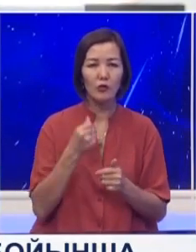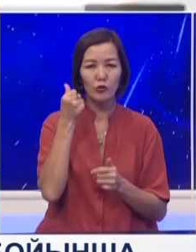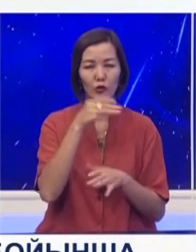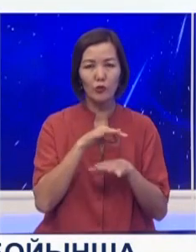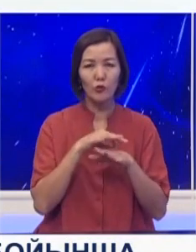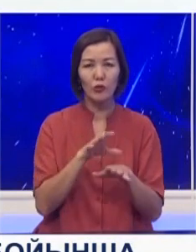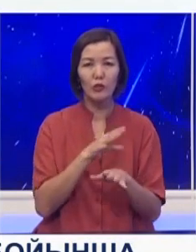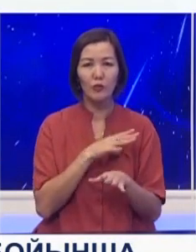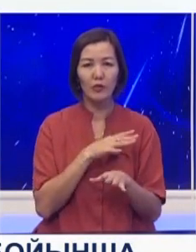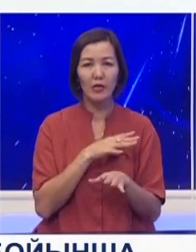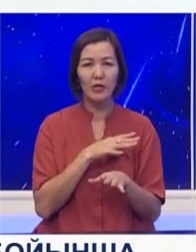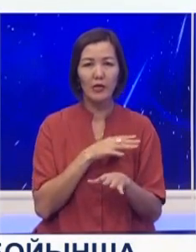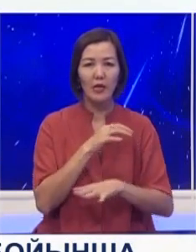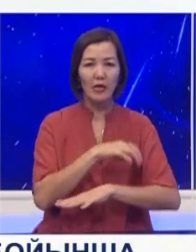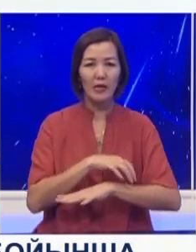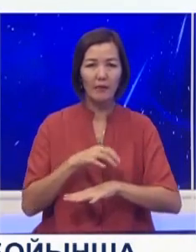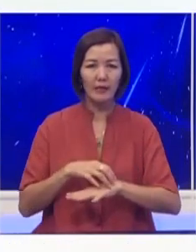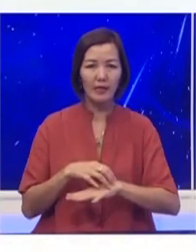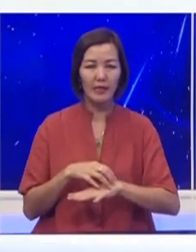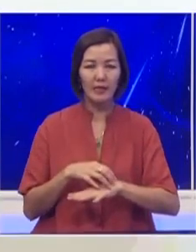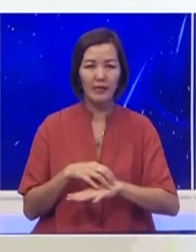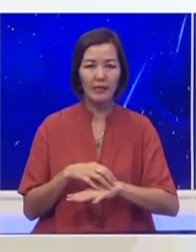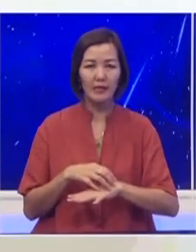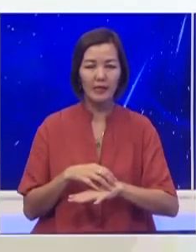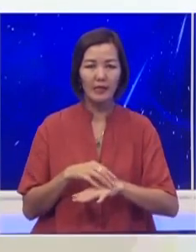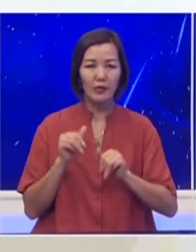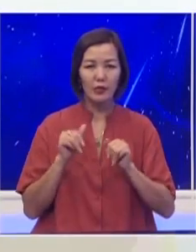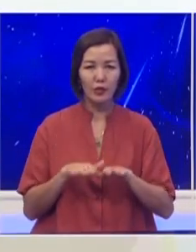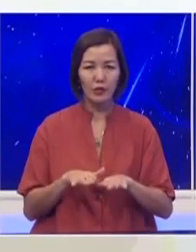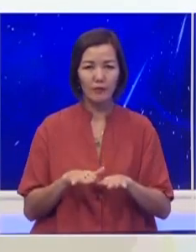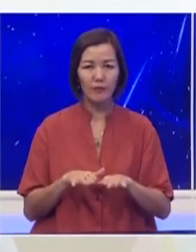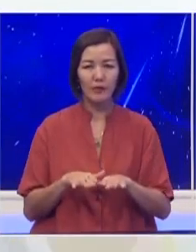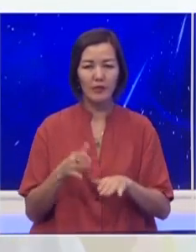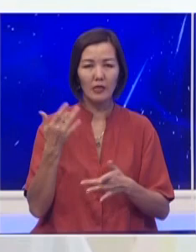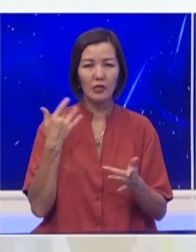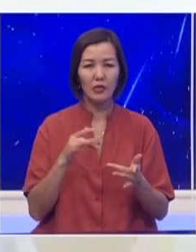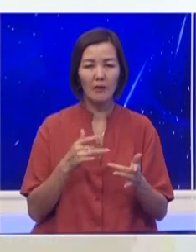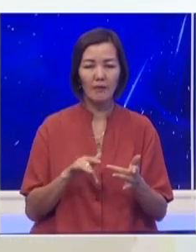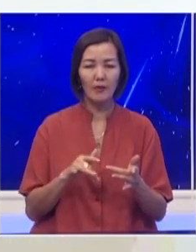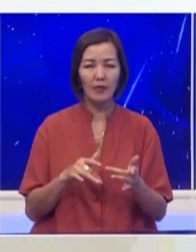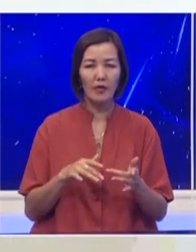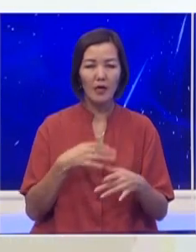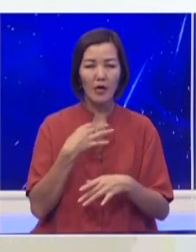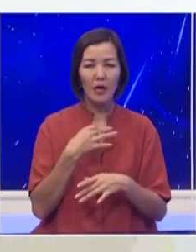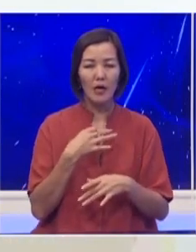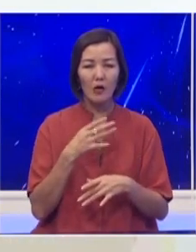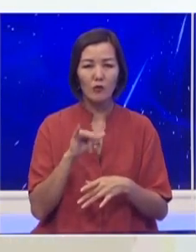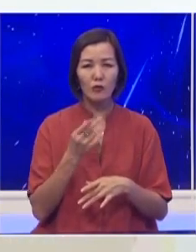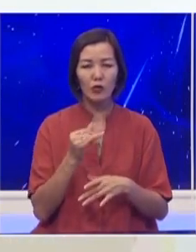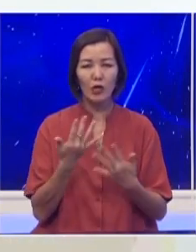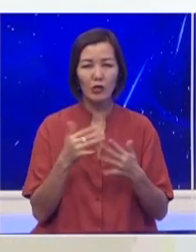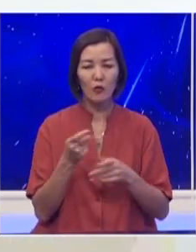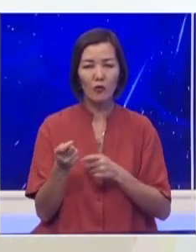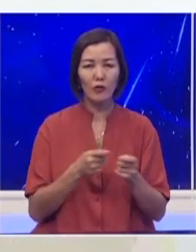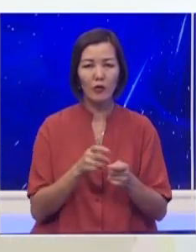өткізілуде. Өңірлік комиссияның бірауыздық шешімімен Жамбыл ауданы Ұзынағаш ауылдық округінің әкімі